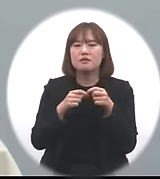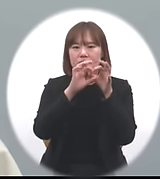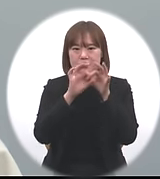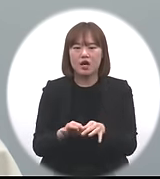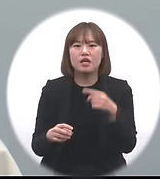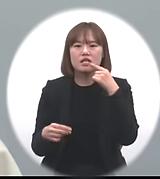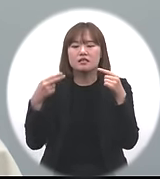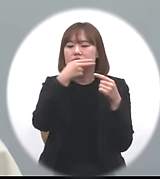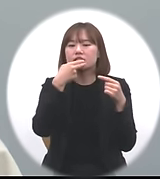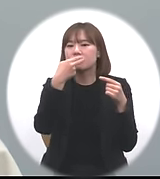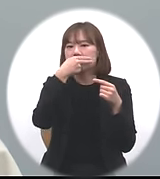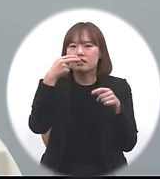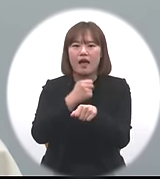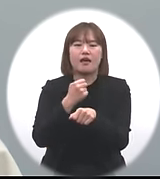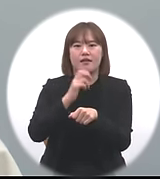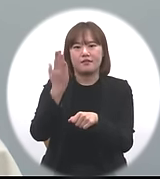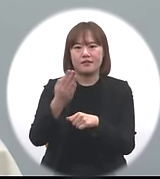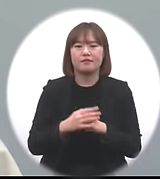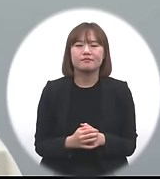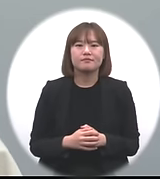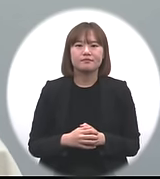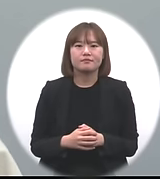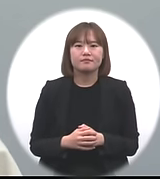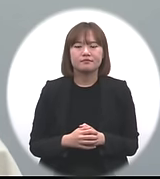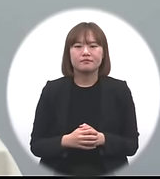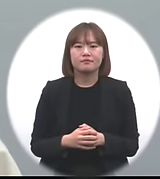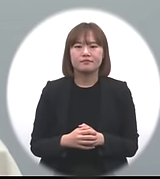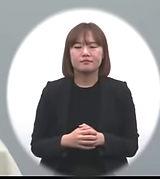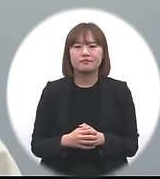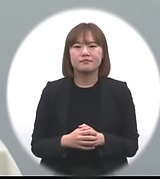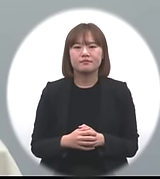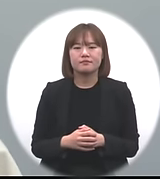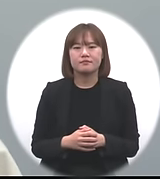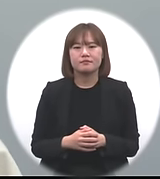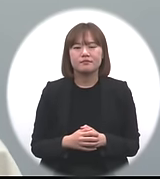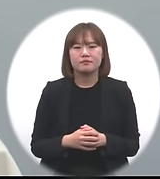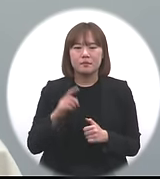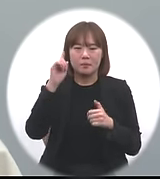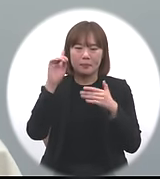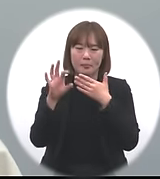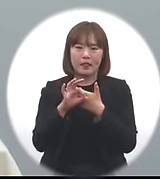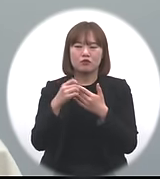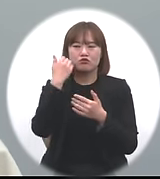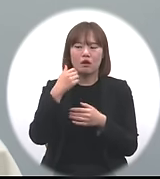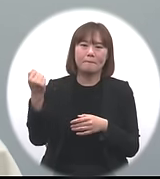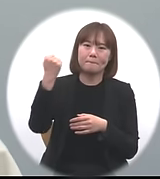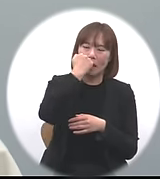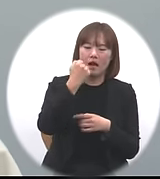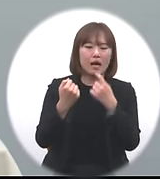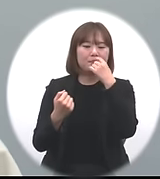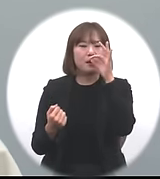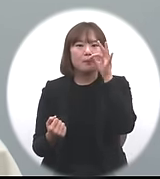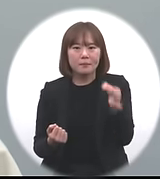질질 흘려가면서 이를 닦아야 돼요. 그런데요, 누군가한테 맞아가지고 앞니가